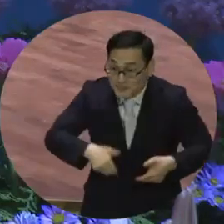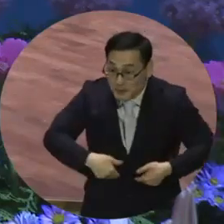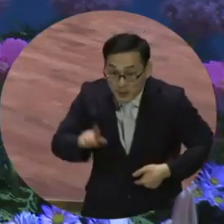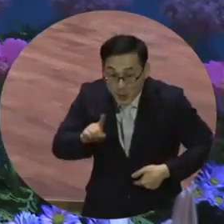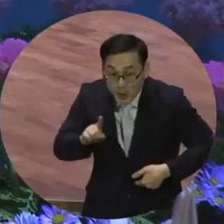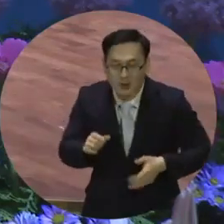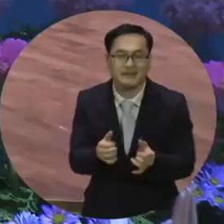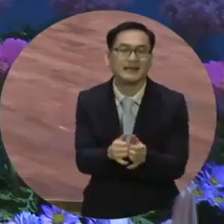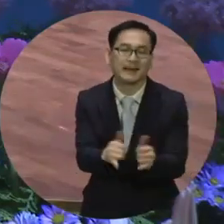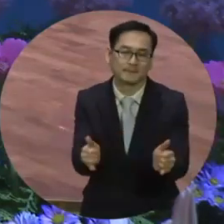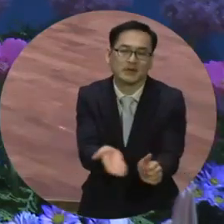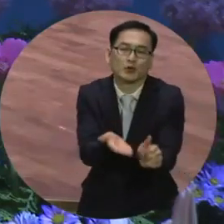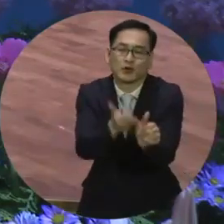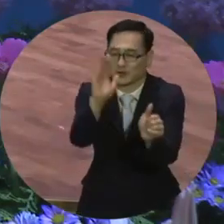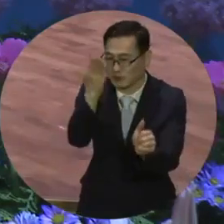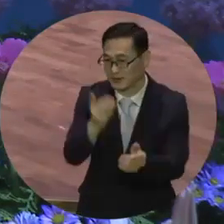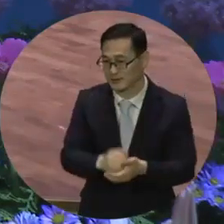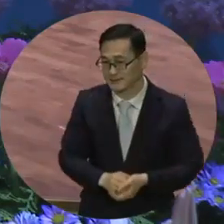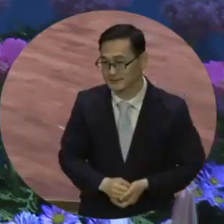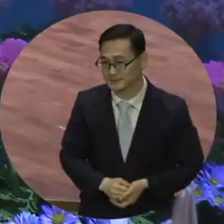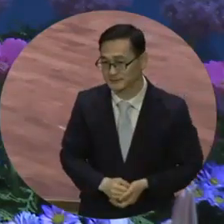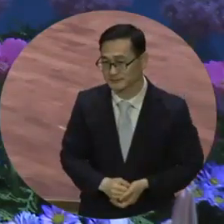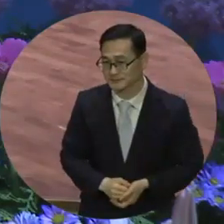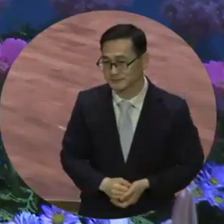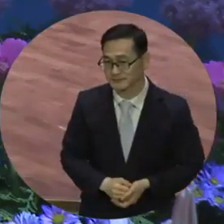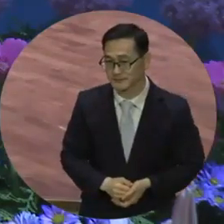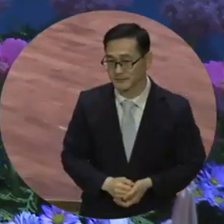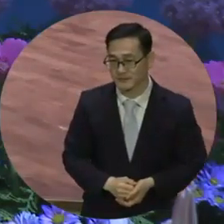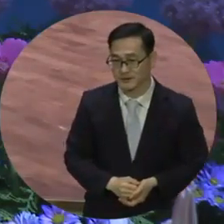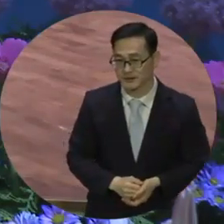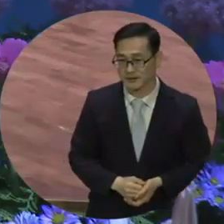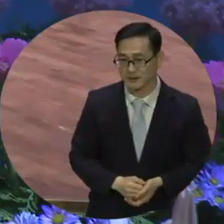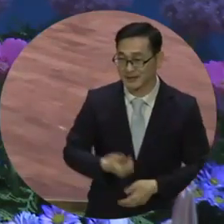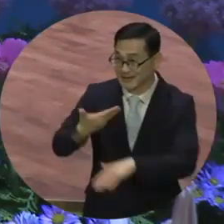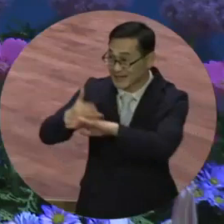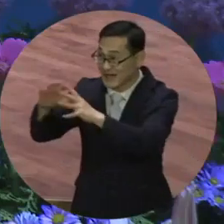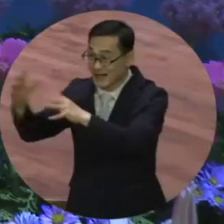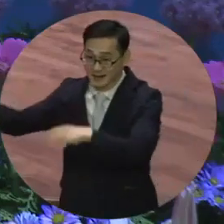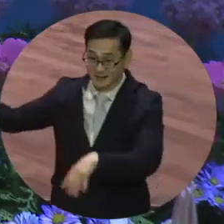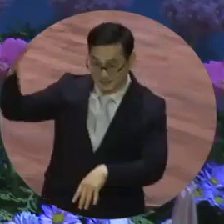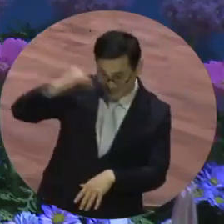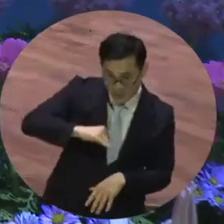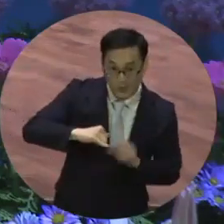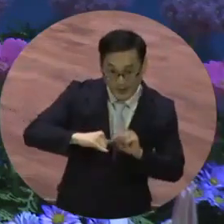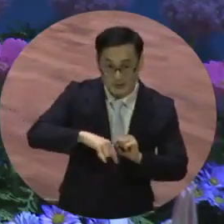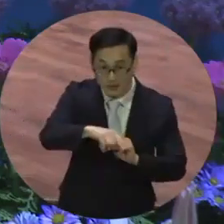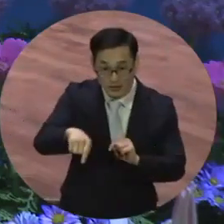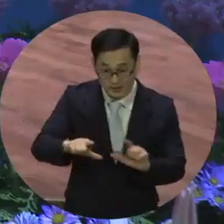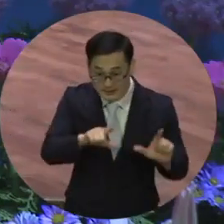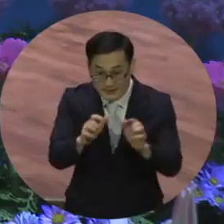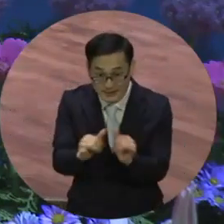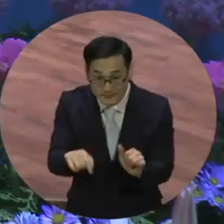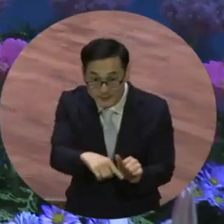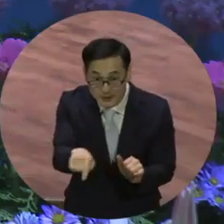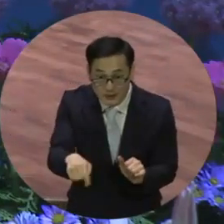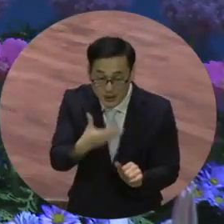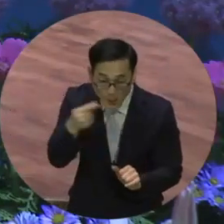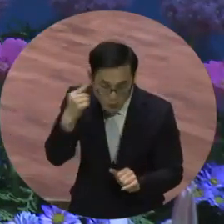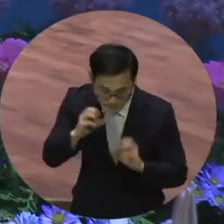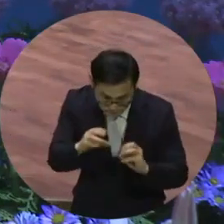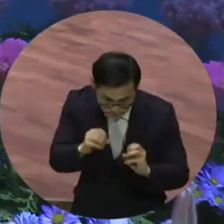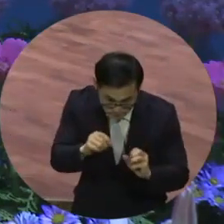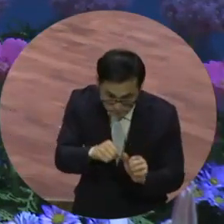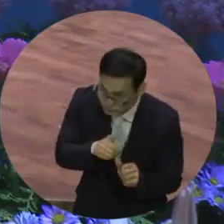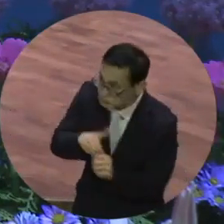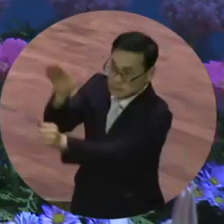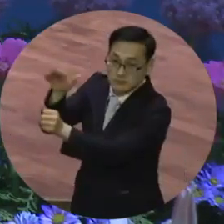구체적으로 말하면 렘넌트와 다민족이에요. 렘넌트 다민족 제자래요. 우리 후대들하고 다민족이에요. 이게